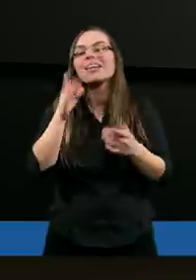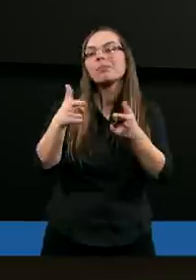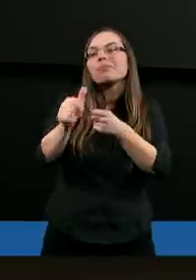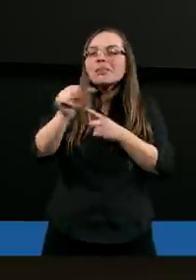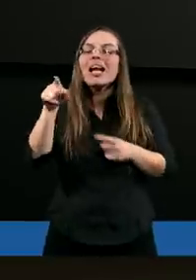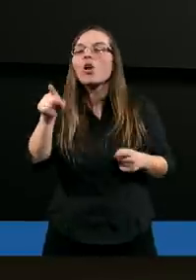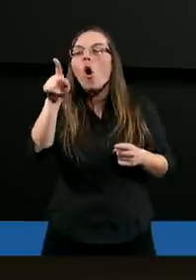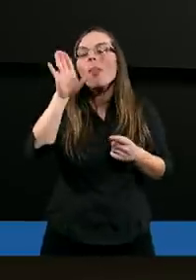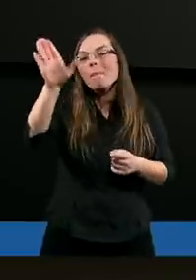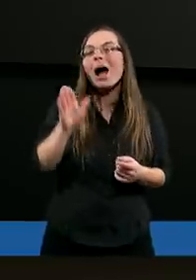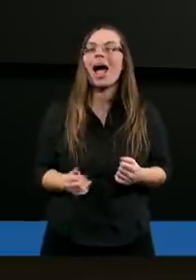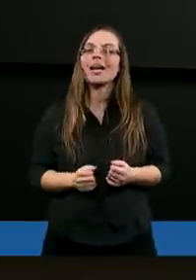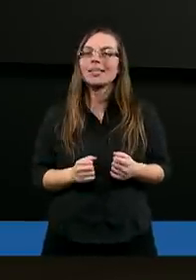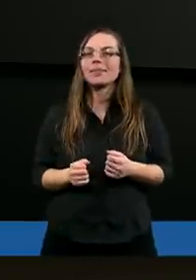ma